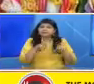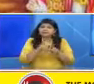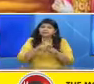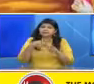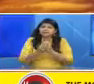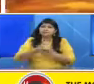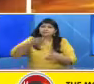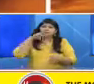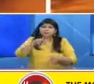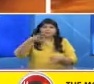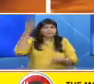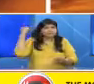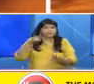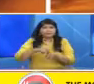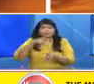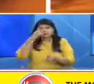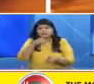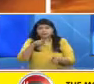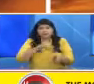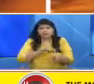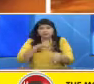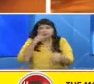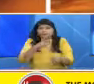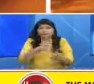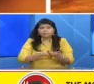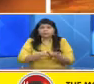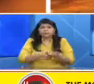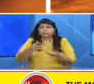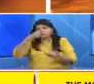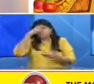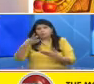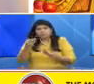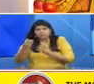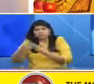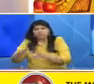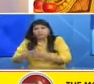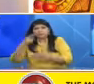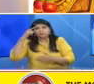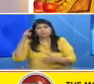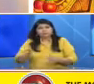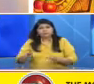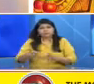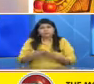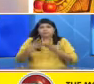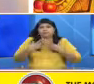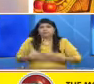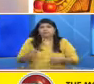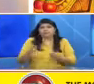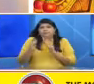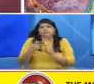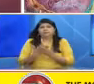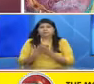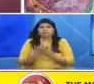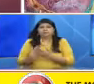हजारों साल पहले भी युद्ध को टालने के लिए, संघर्ष को टालने के लिए अपनी बुद्धि का, अपने कर्तव्य का, अपने सामर्थ्य